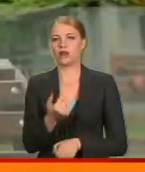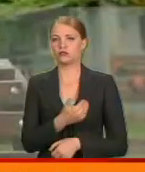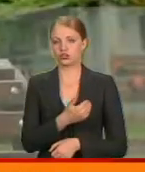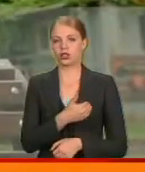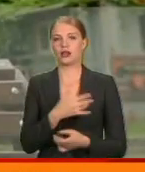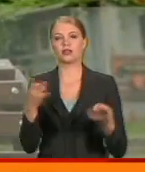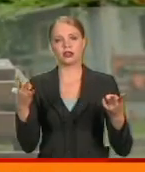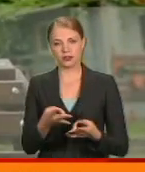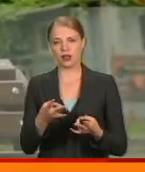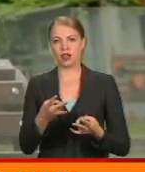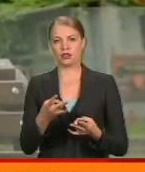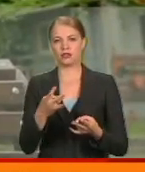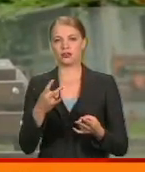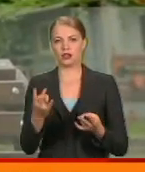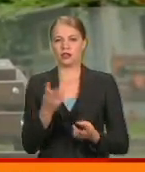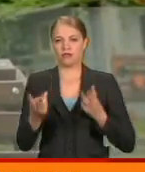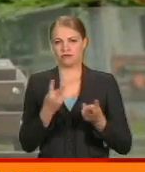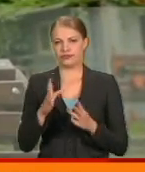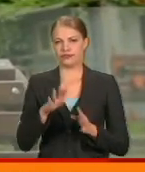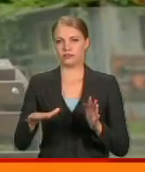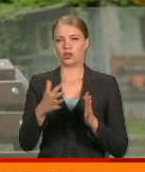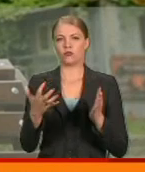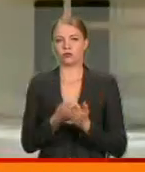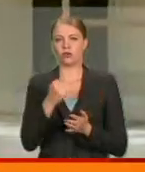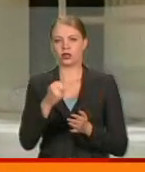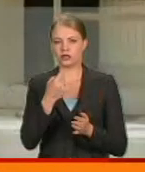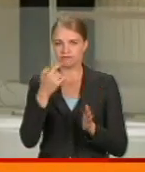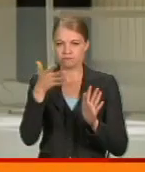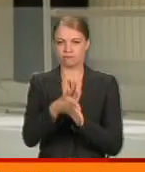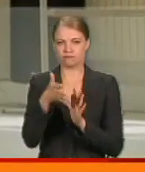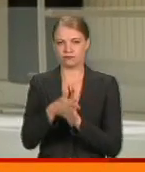желание. Надо гореть в зале. То есть надо вот приходить в зал и грызть площадку.